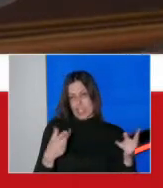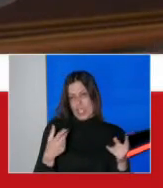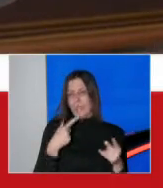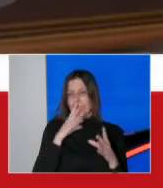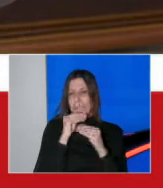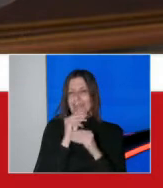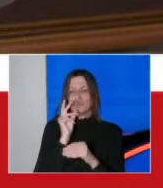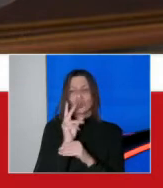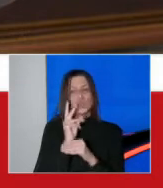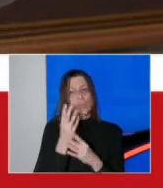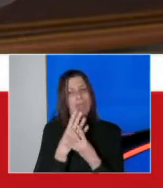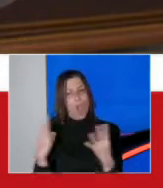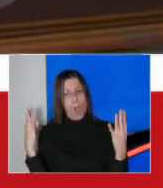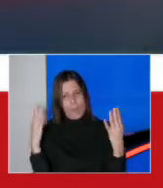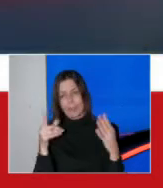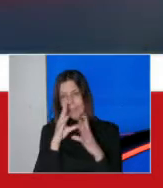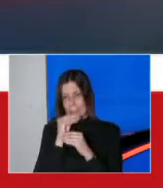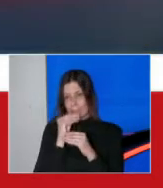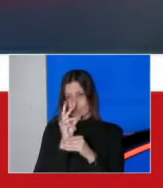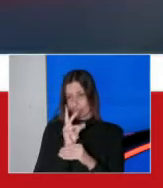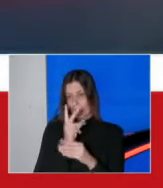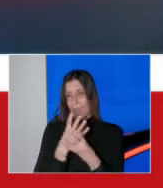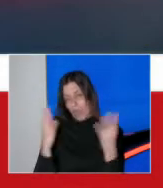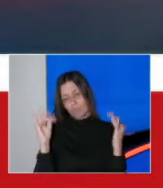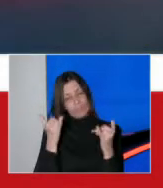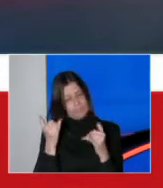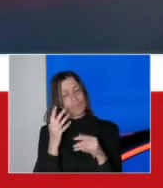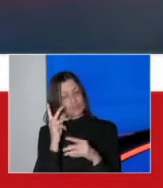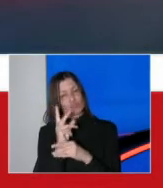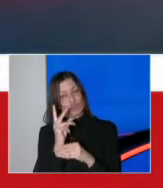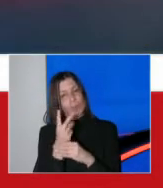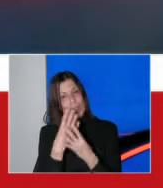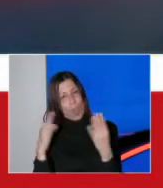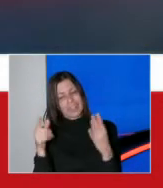שומר החומות, אתה מדבר על חומות, חומות, שומר החומות, כמובן. שומר חומות, כן, כן,